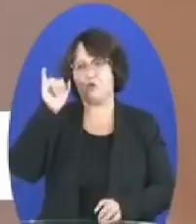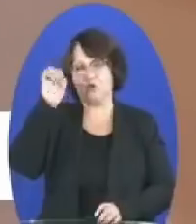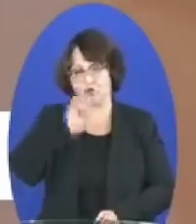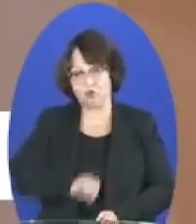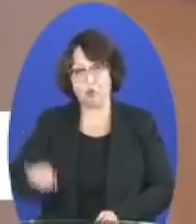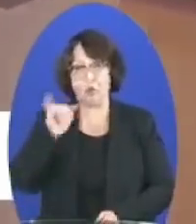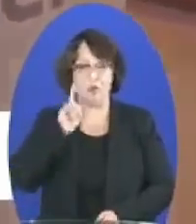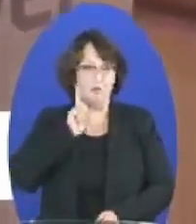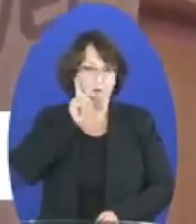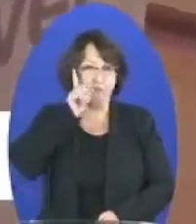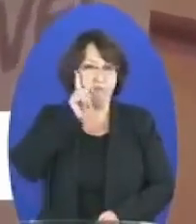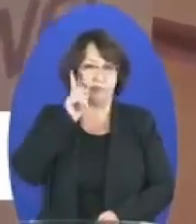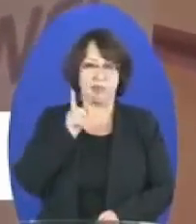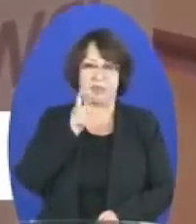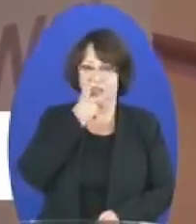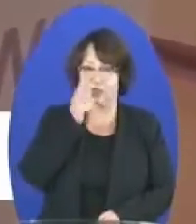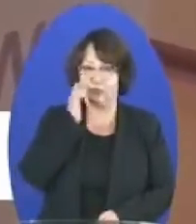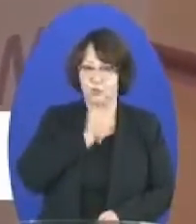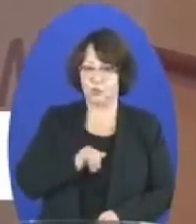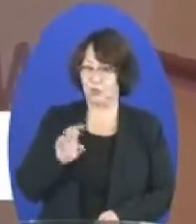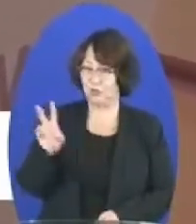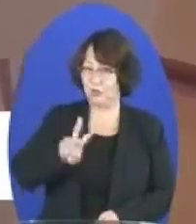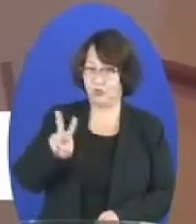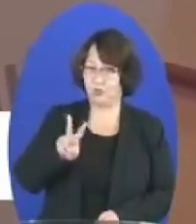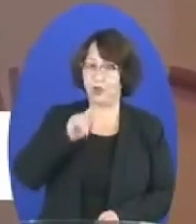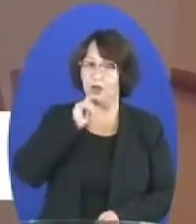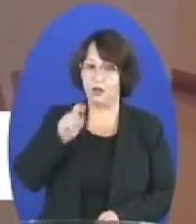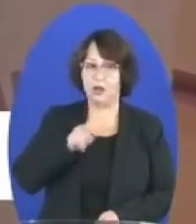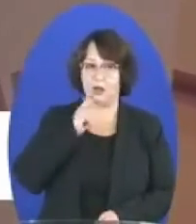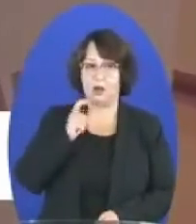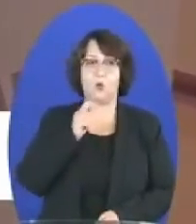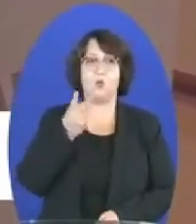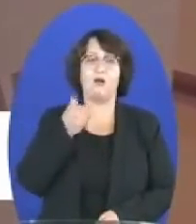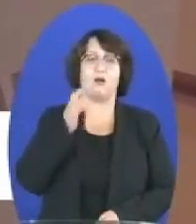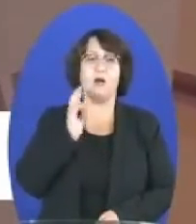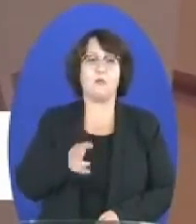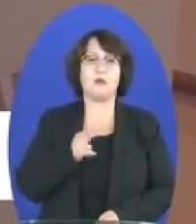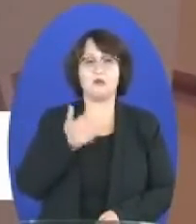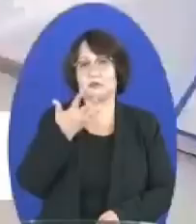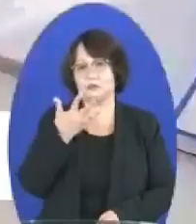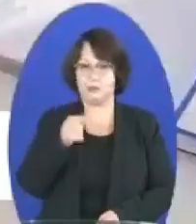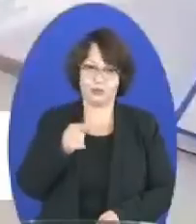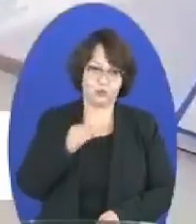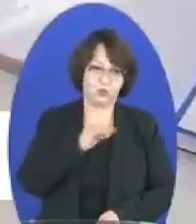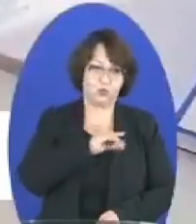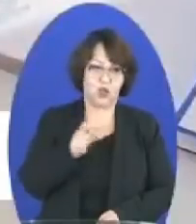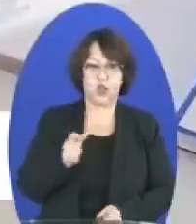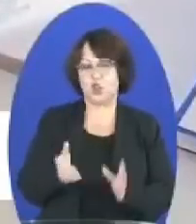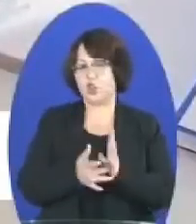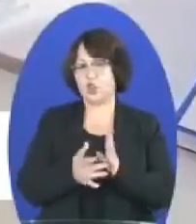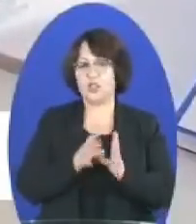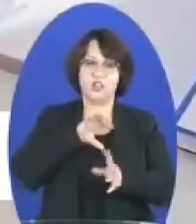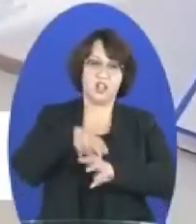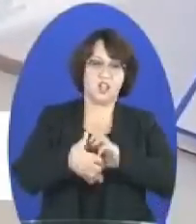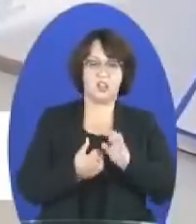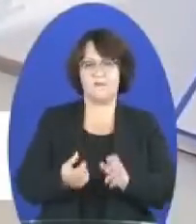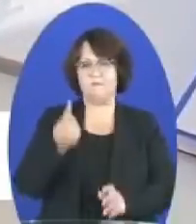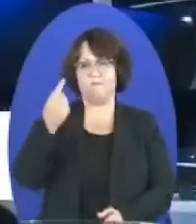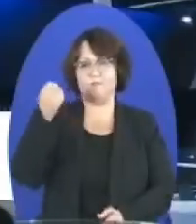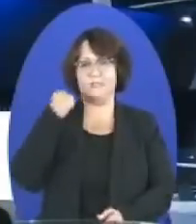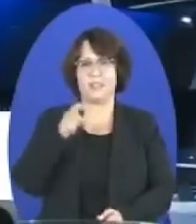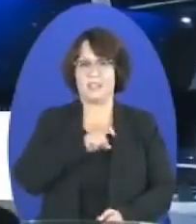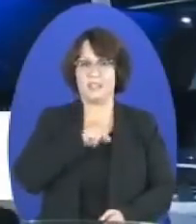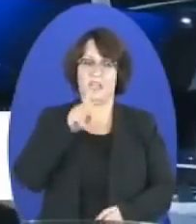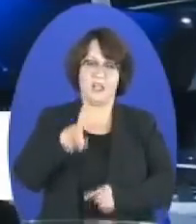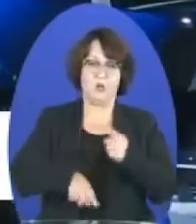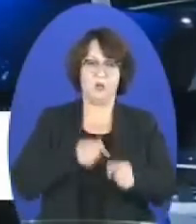орнуудын байр суурийг эрс няцаасаар ирсэн. Huawei компани нь гар утасны 5G сүлжээний технологиор дэлхийд тэргүүлж зах зээл